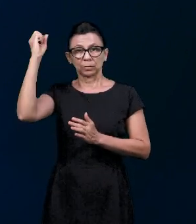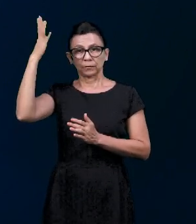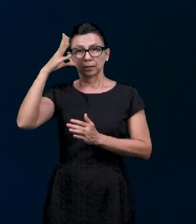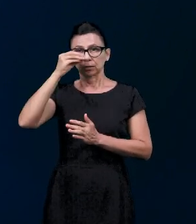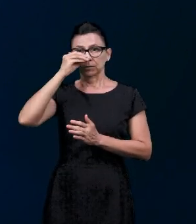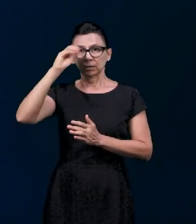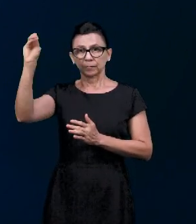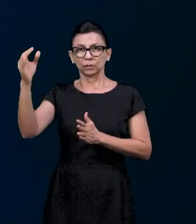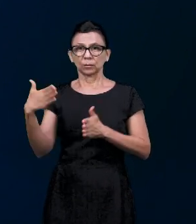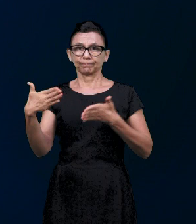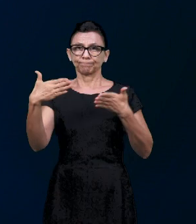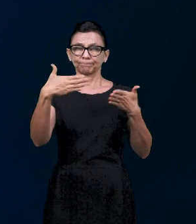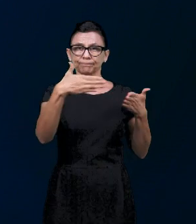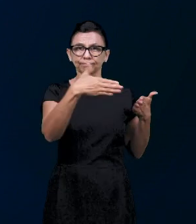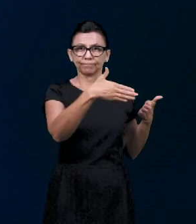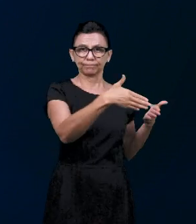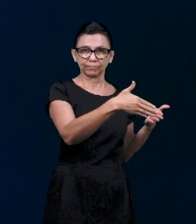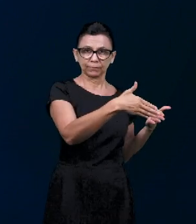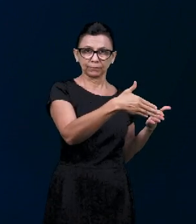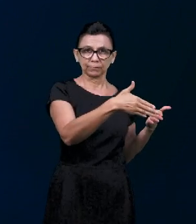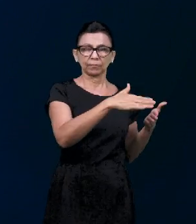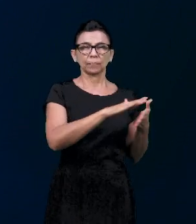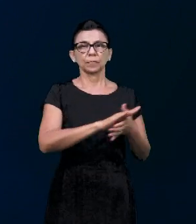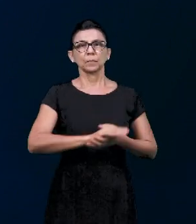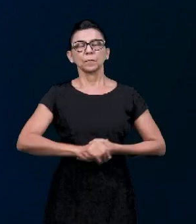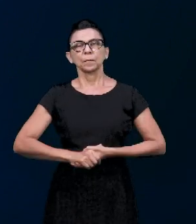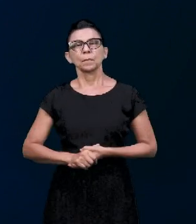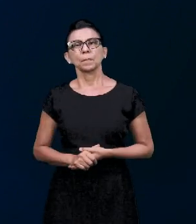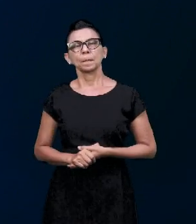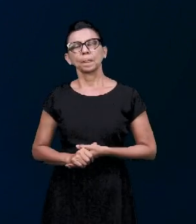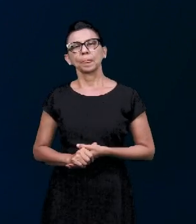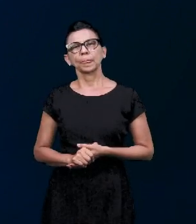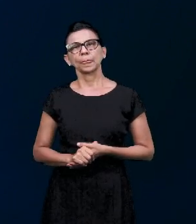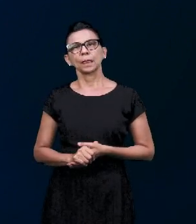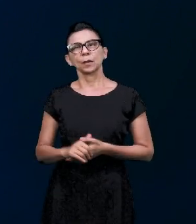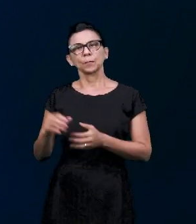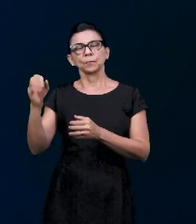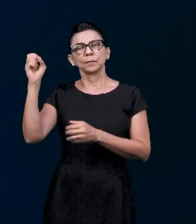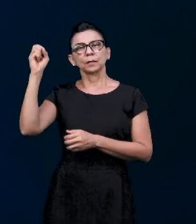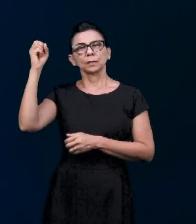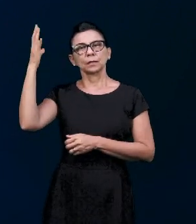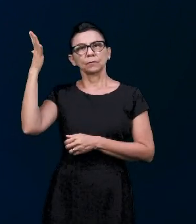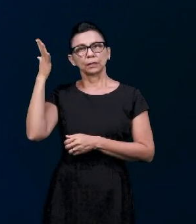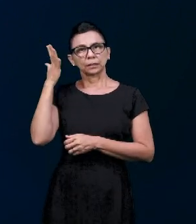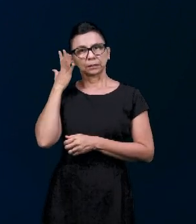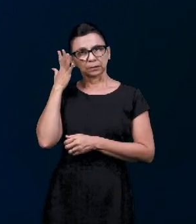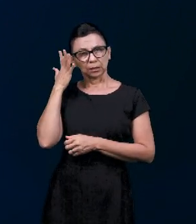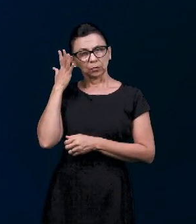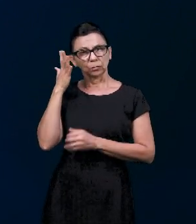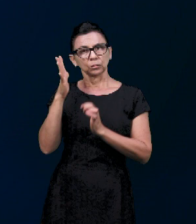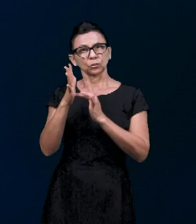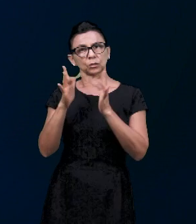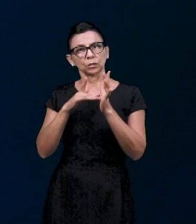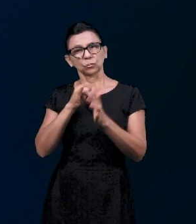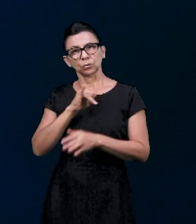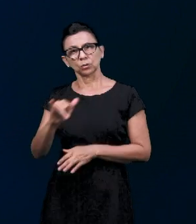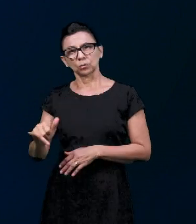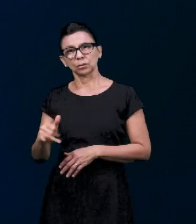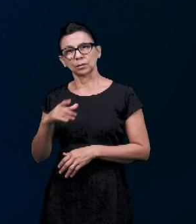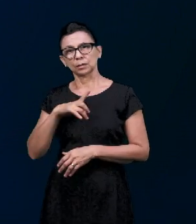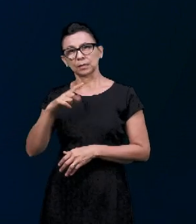la présentation du Seigneur Jésus dans l'Église de Sardes, qu'on lui dit que c'est celui qui a les 7 esprits de Dieu,